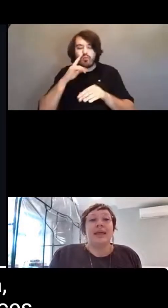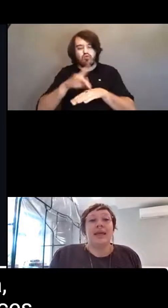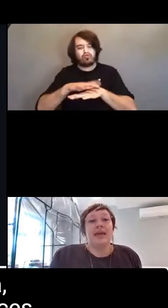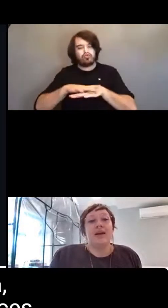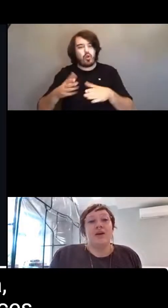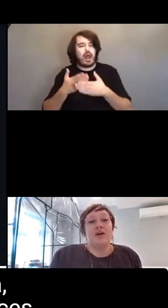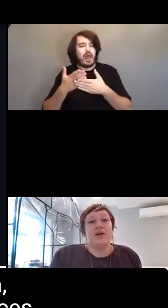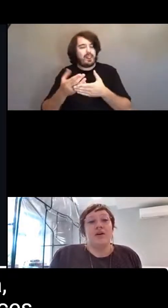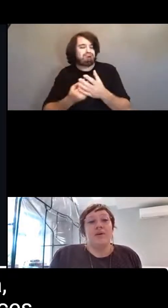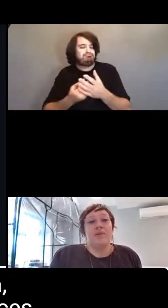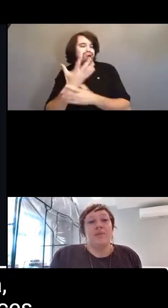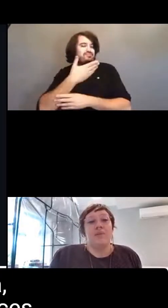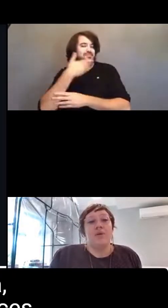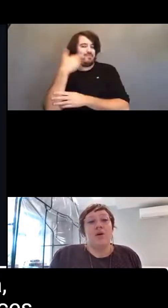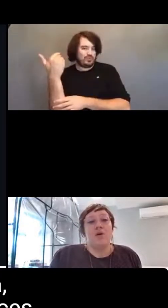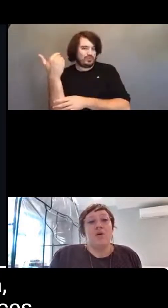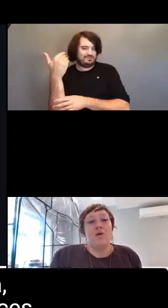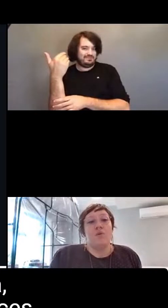Et